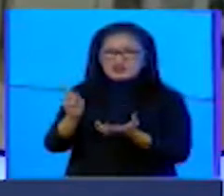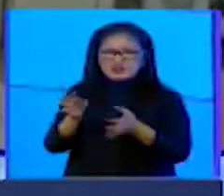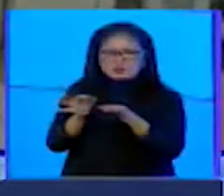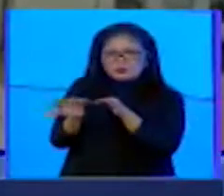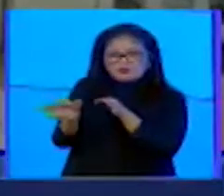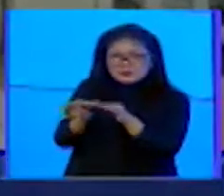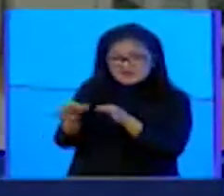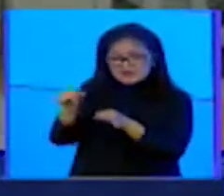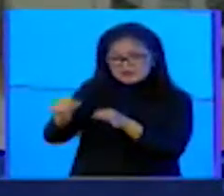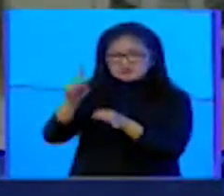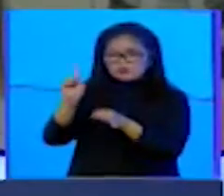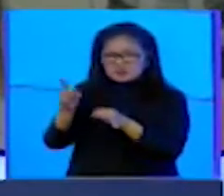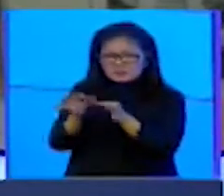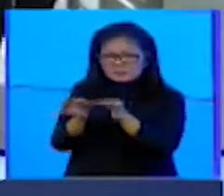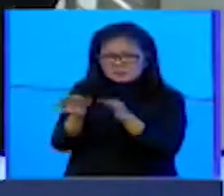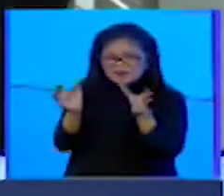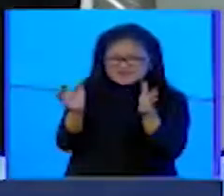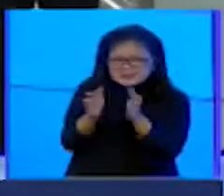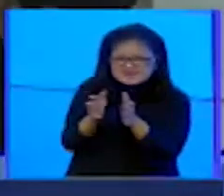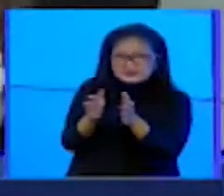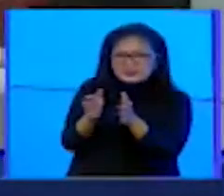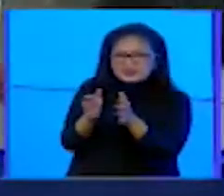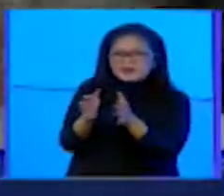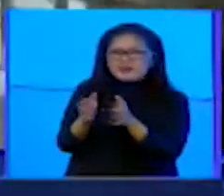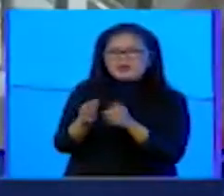jumlah kapasitasnya kecil dan